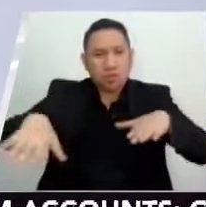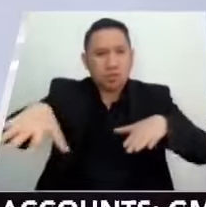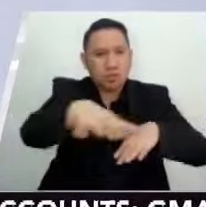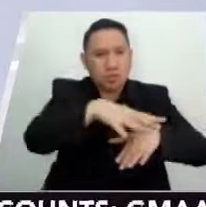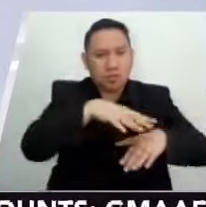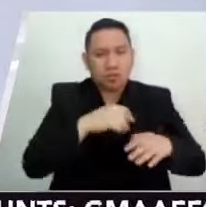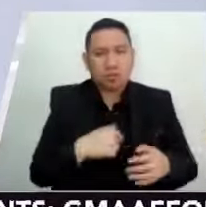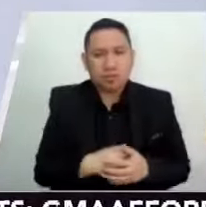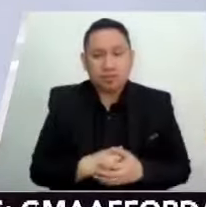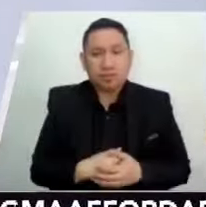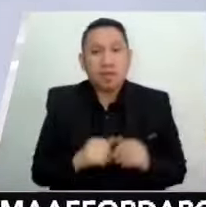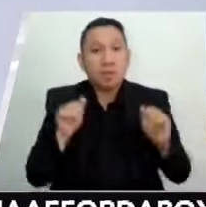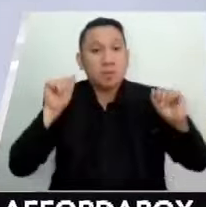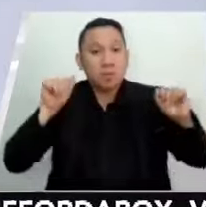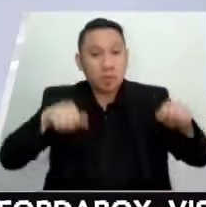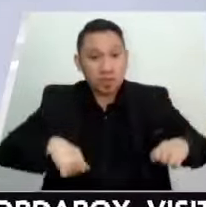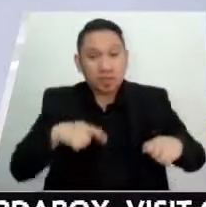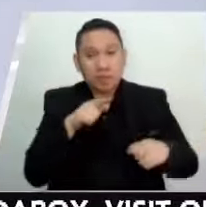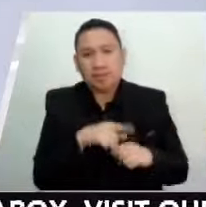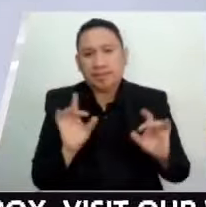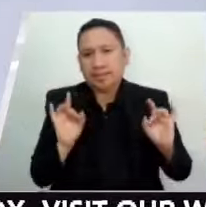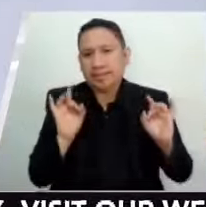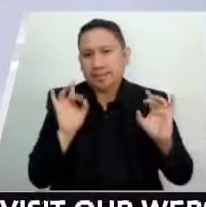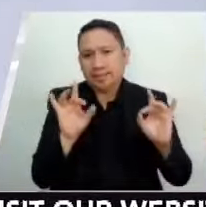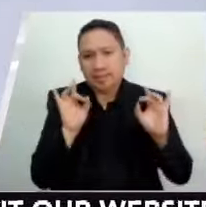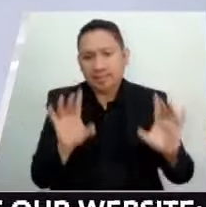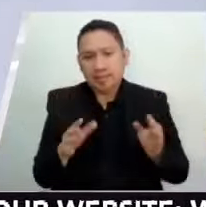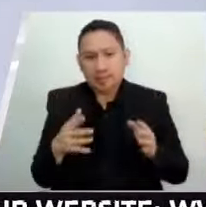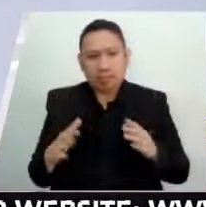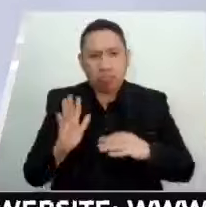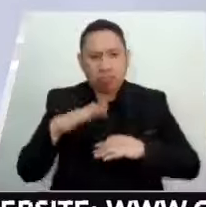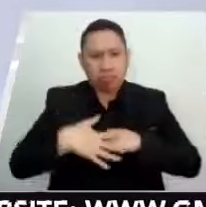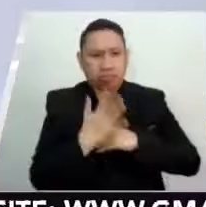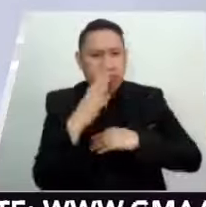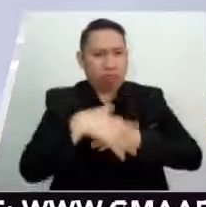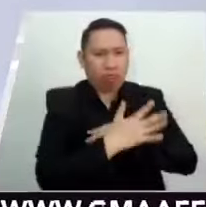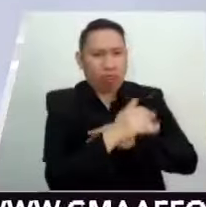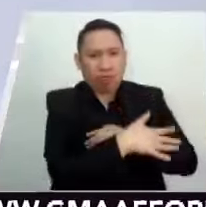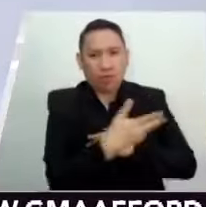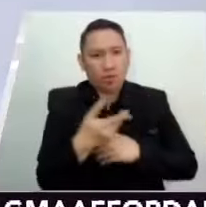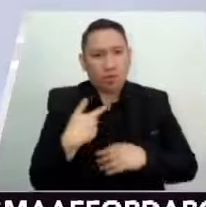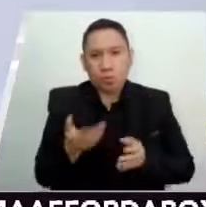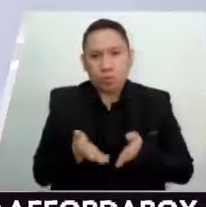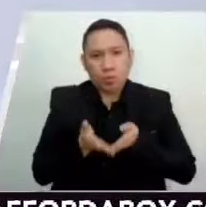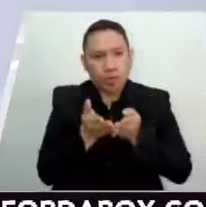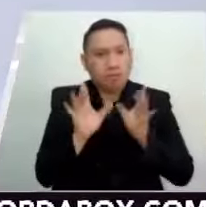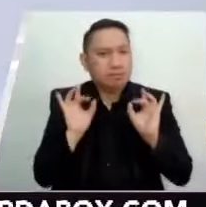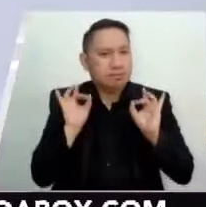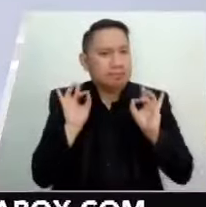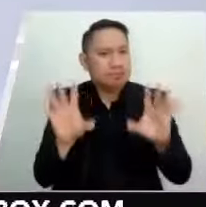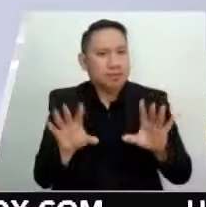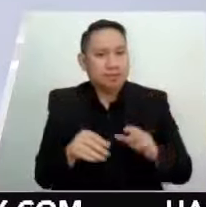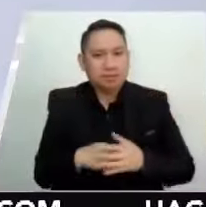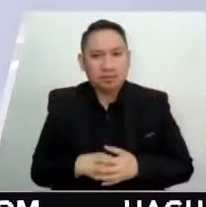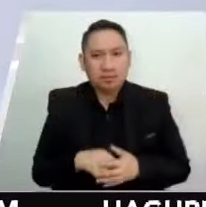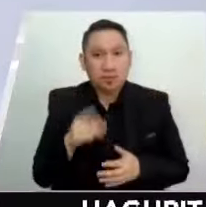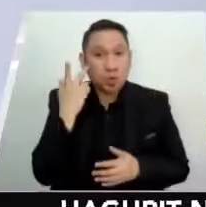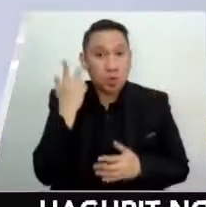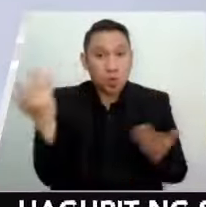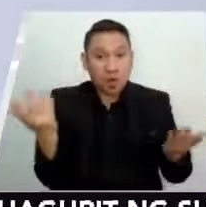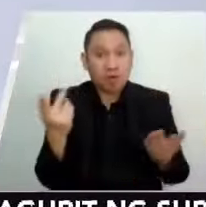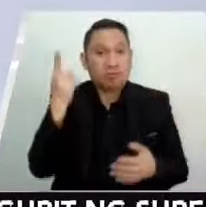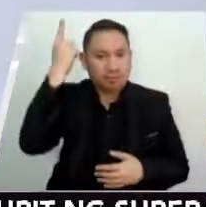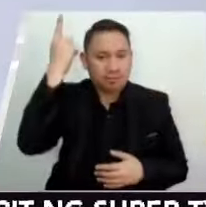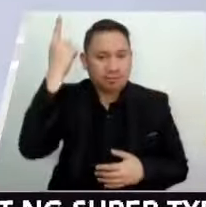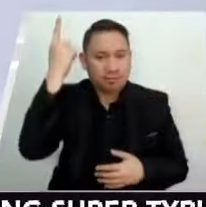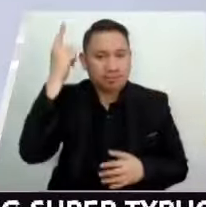pa rin at delikado sa lahat ng sasakyang pandagat ang pumalawot sa mga baybayin sakop ng Batanes, ng Ilocos Provinces, Cagayan, Isabela